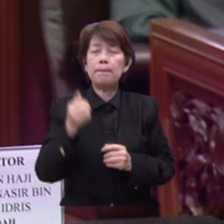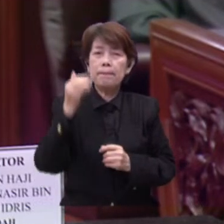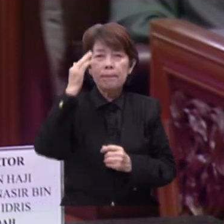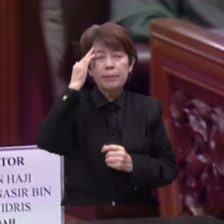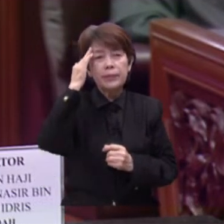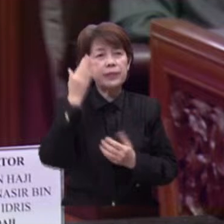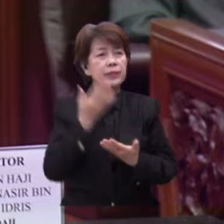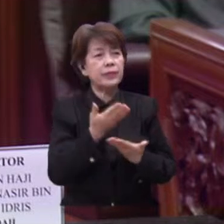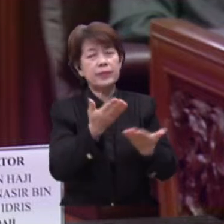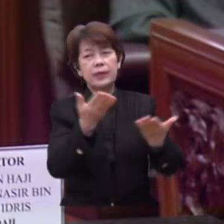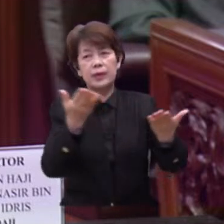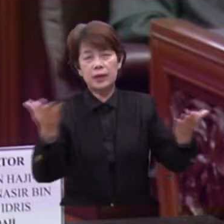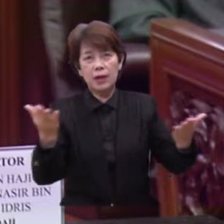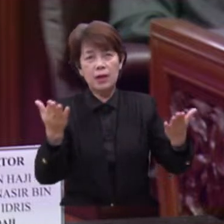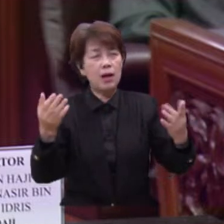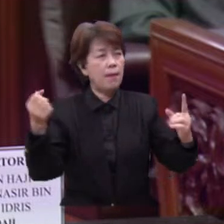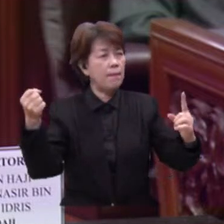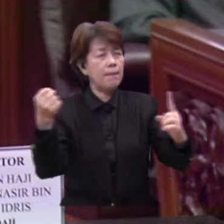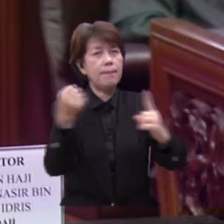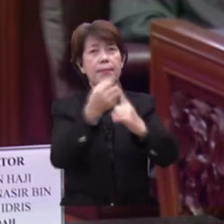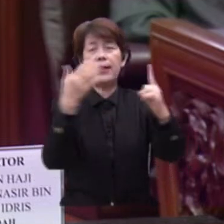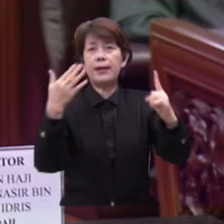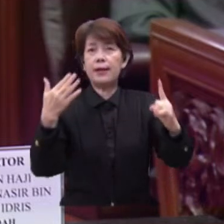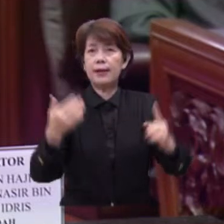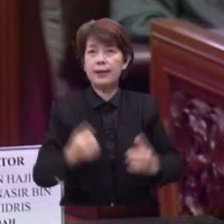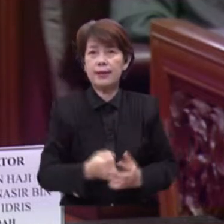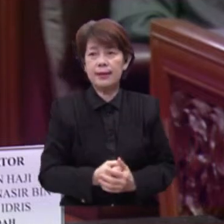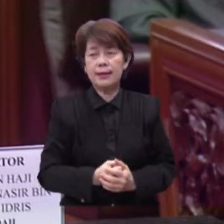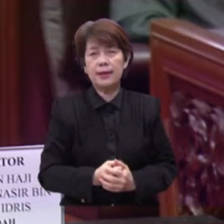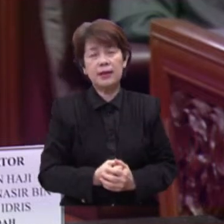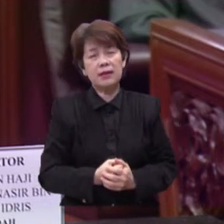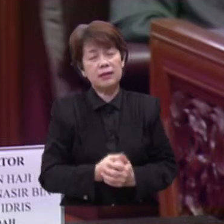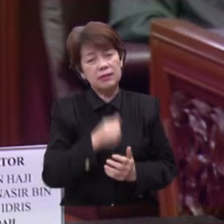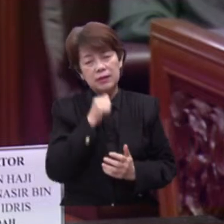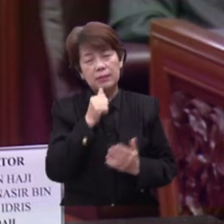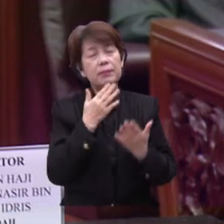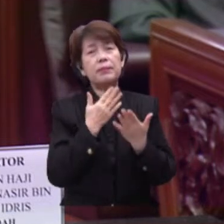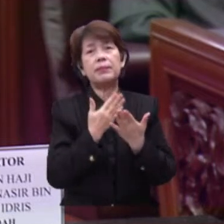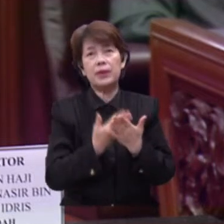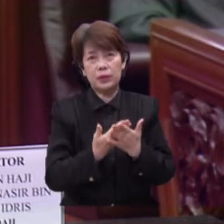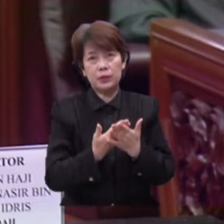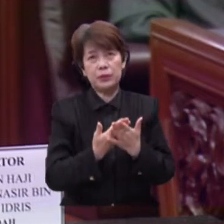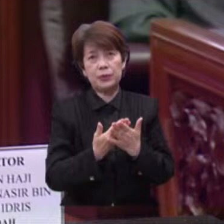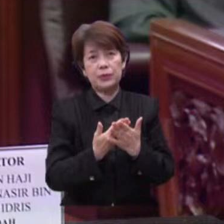Ia hanya memberikan infak yang tidak baik kepada